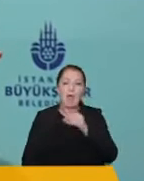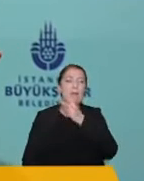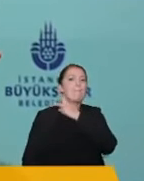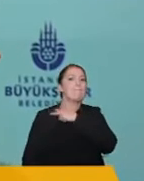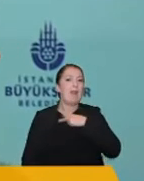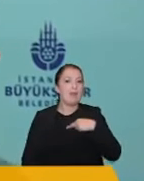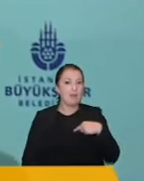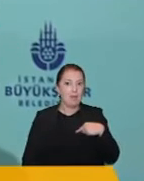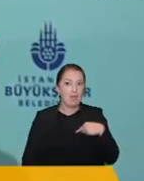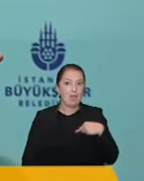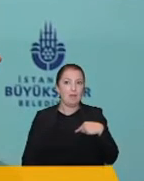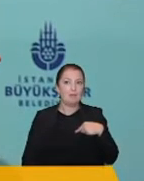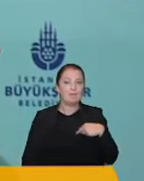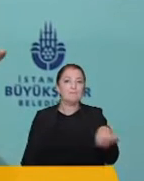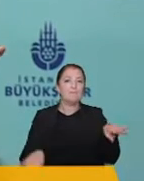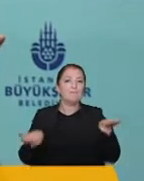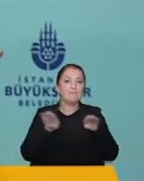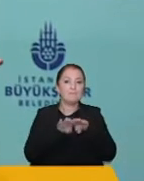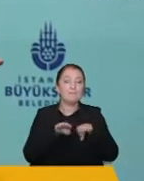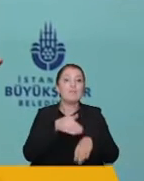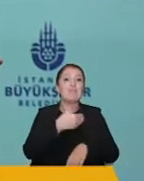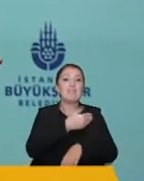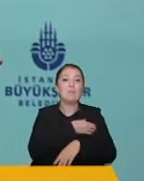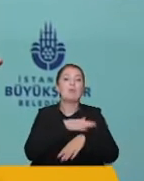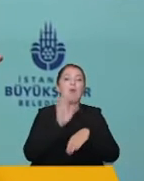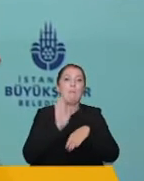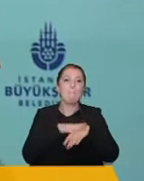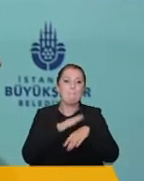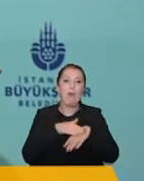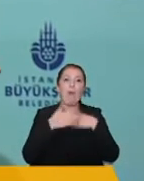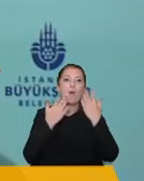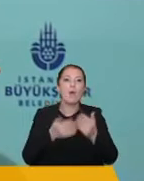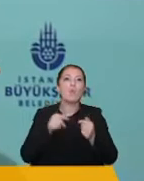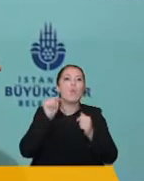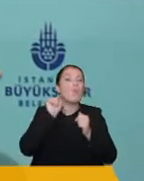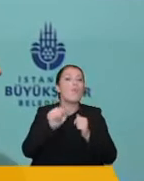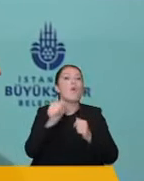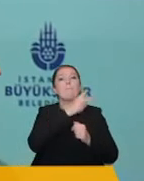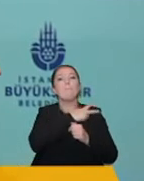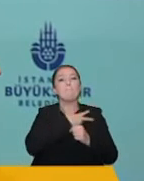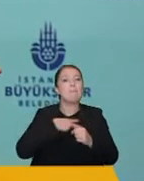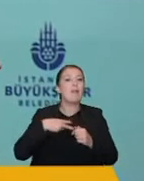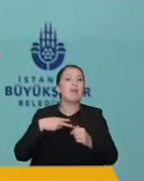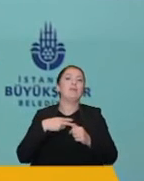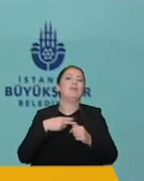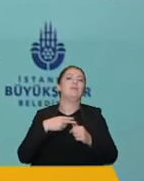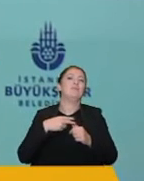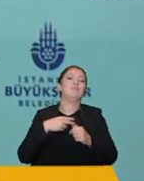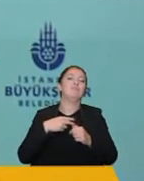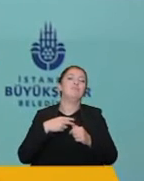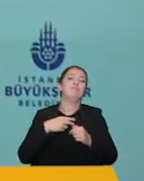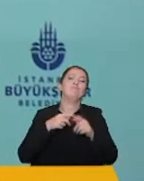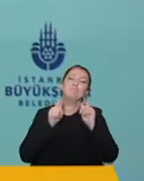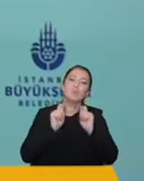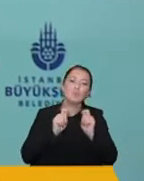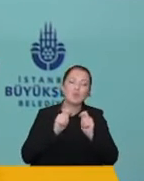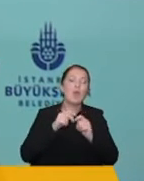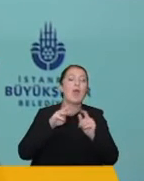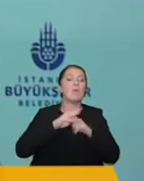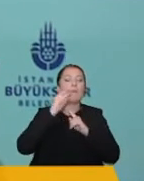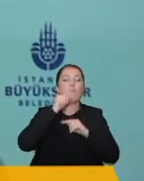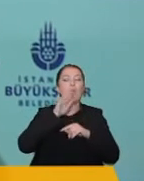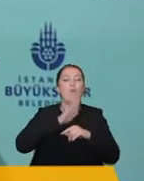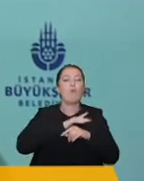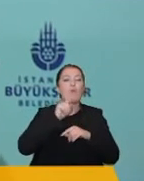belediyeye eşit hizmet yapmak da bu belediyenin boynunun borcudur. Ekrem İmamoğlu'nun da